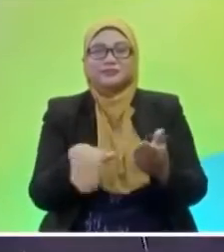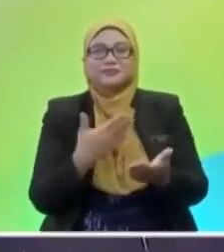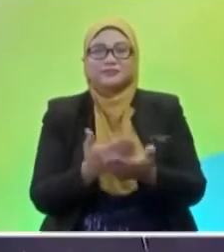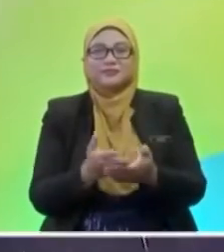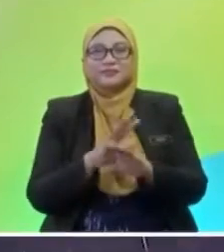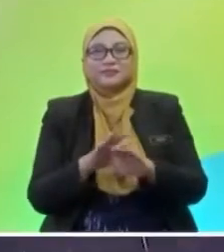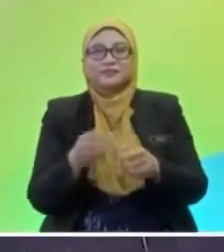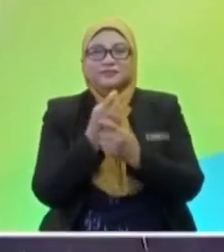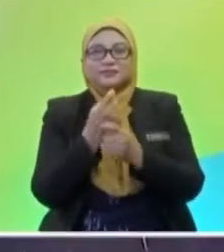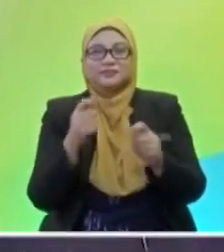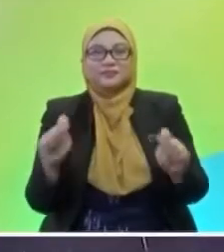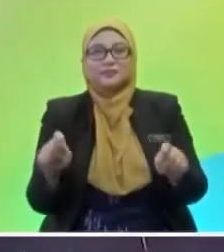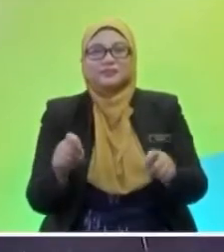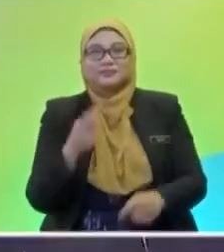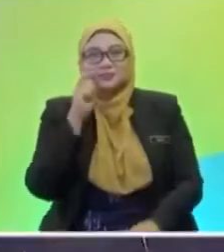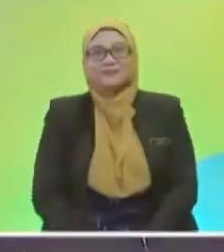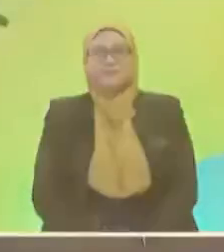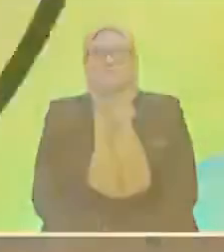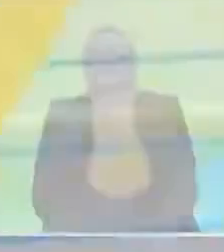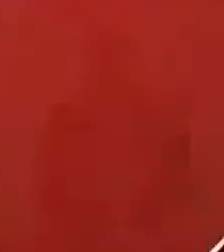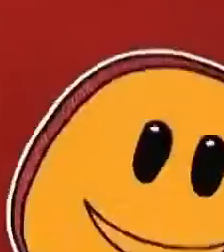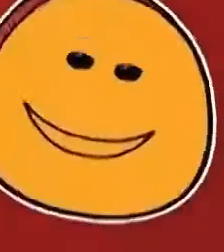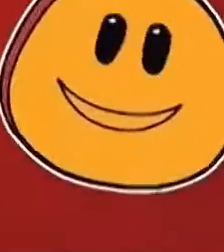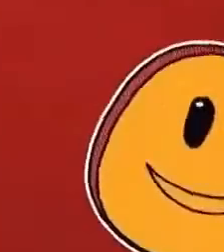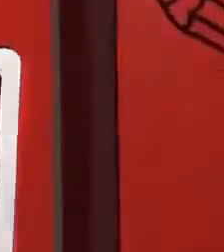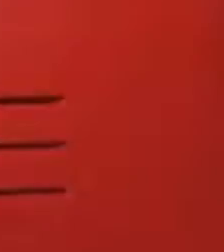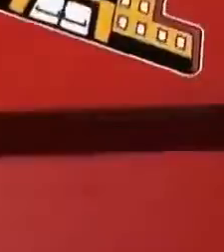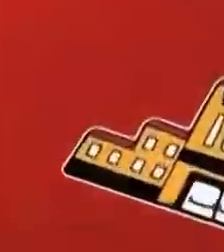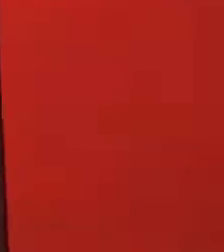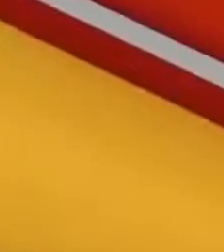Didik TV. Kita akan kembali selepas ini.